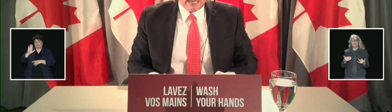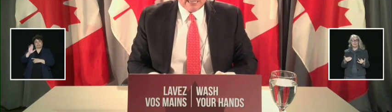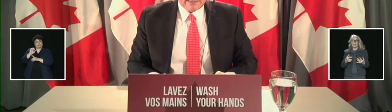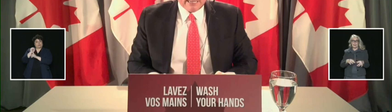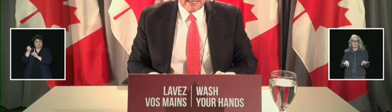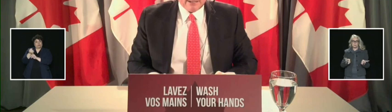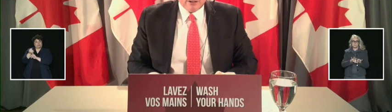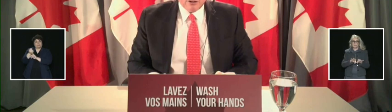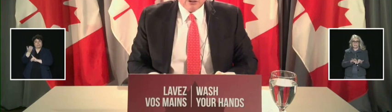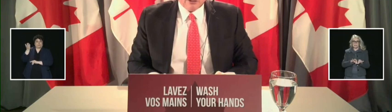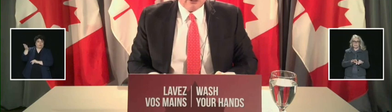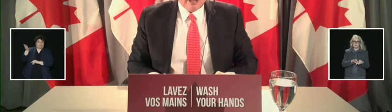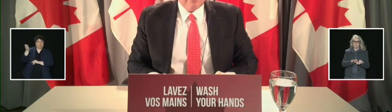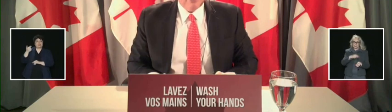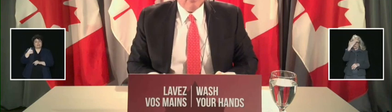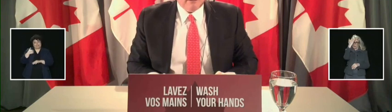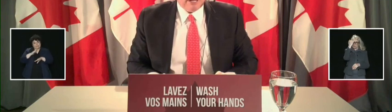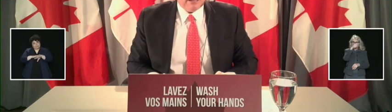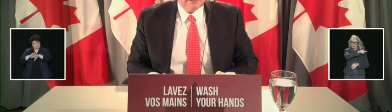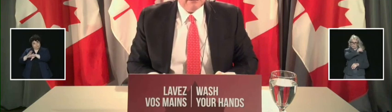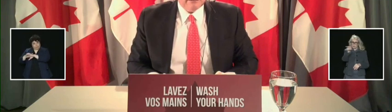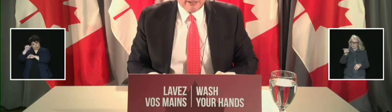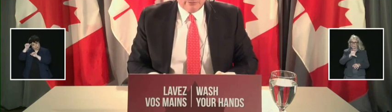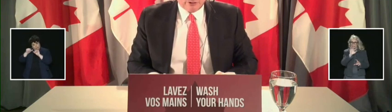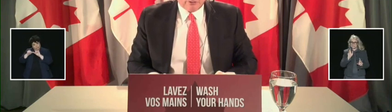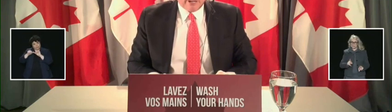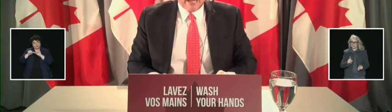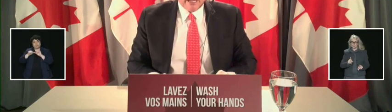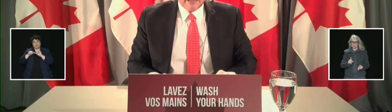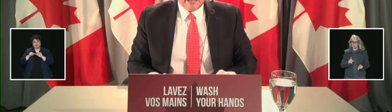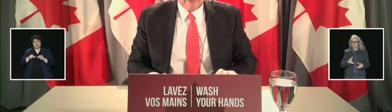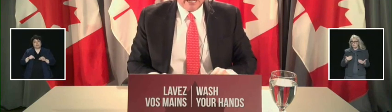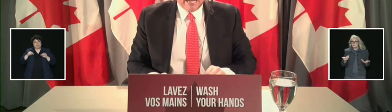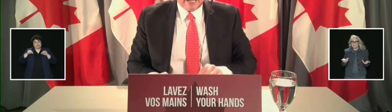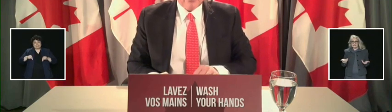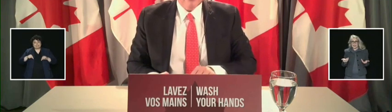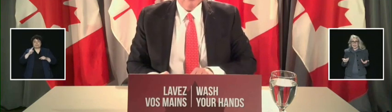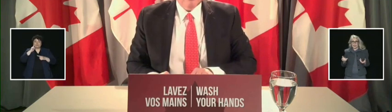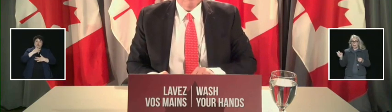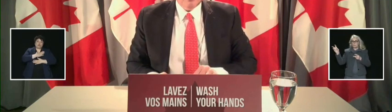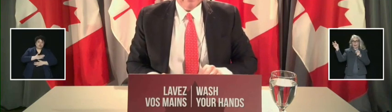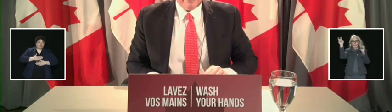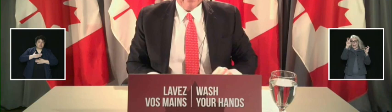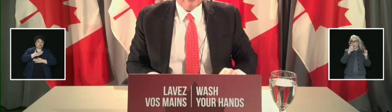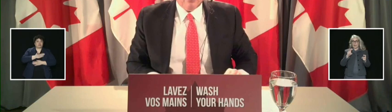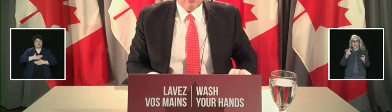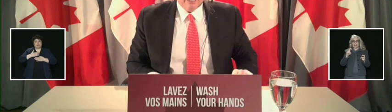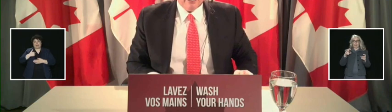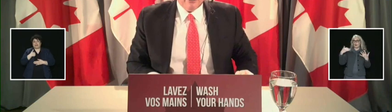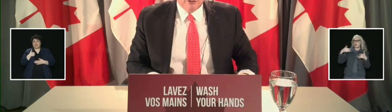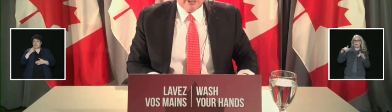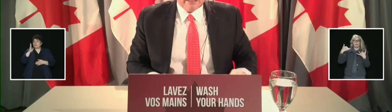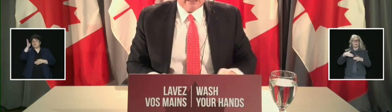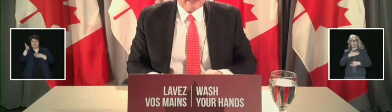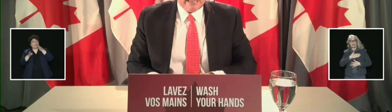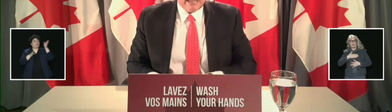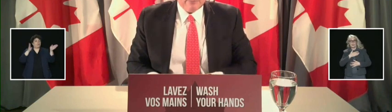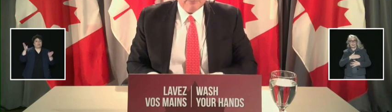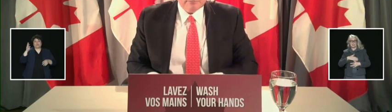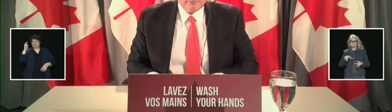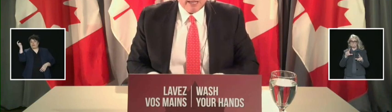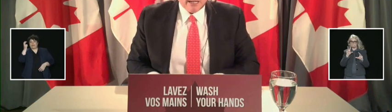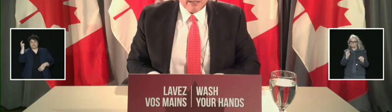rappeler aux Canadiens que ce n'est pas le moment d'effectuer des voyages pour des raisons non